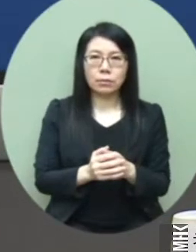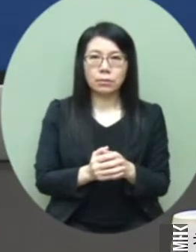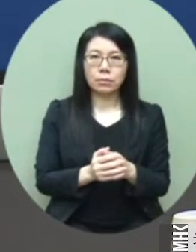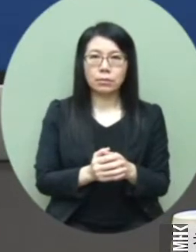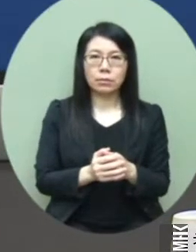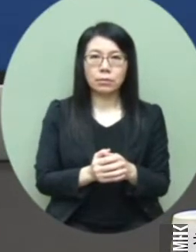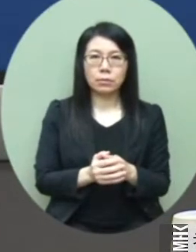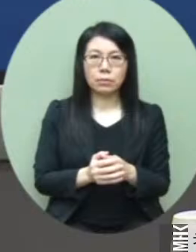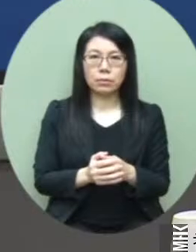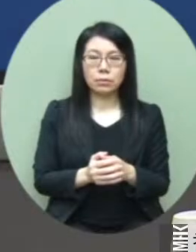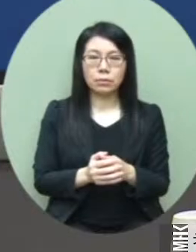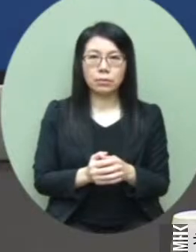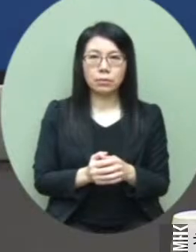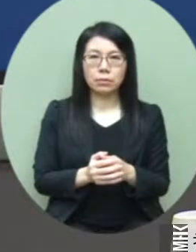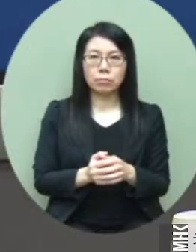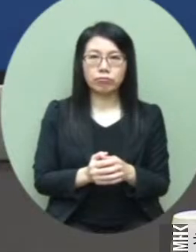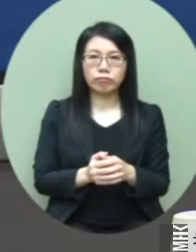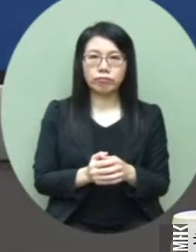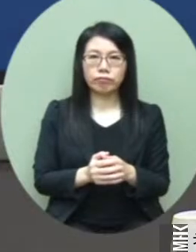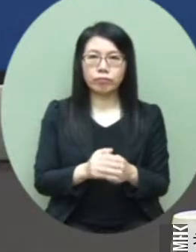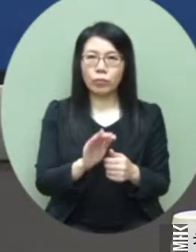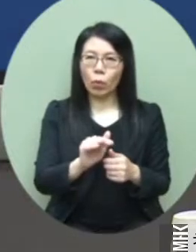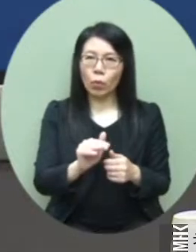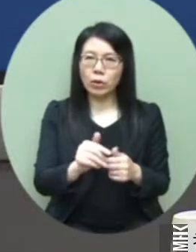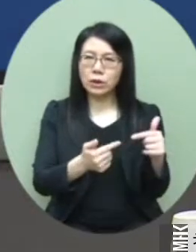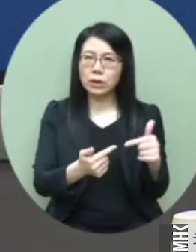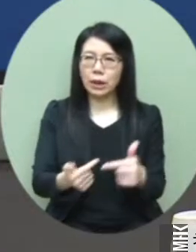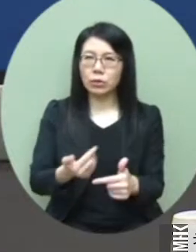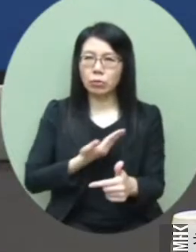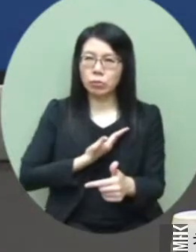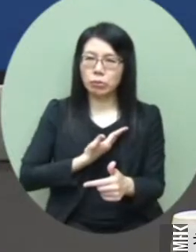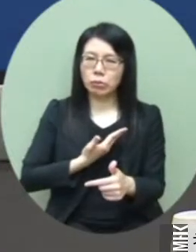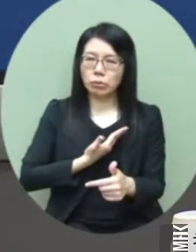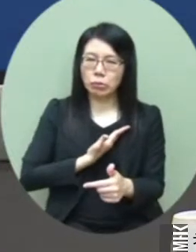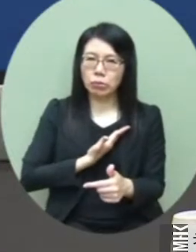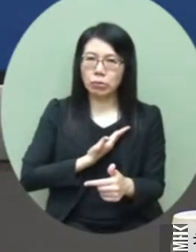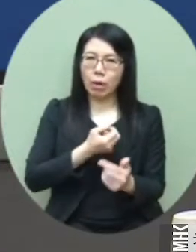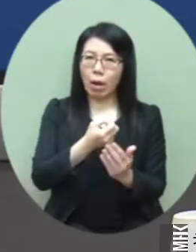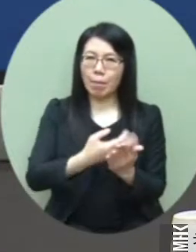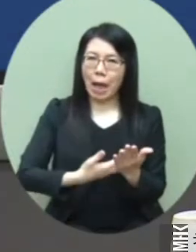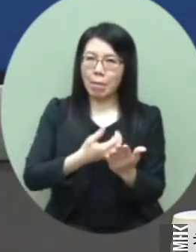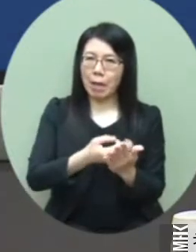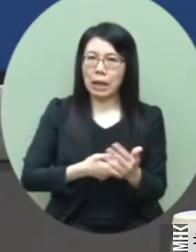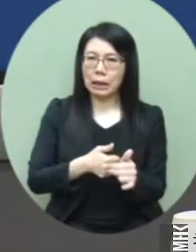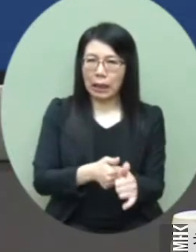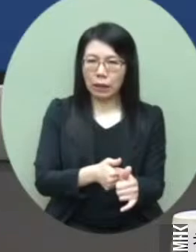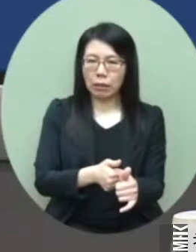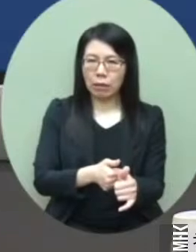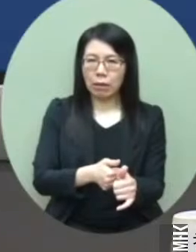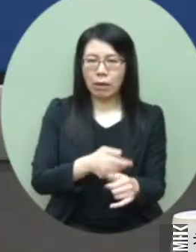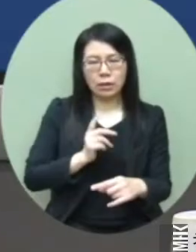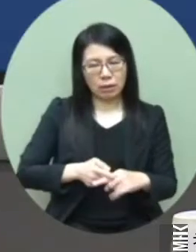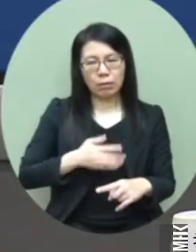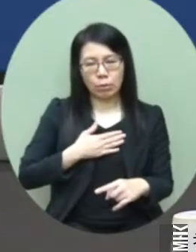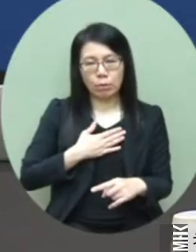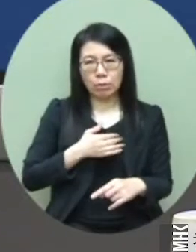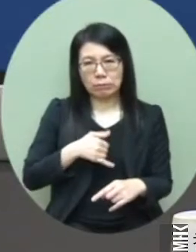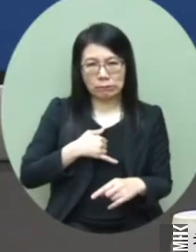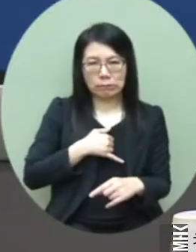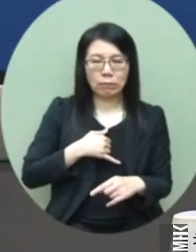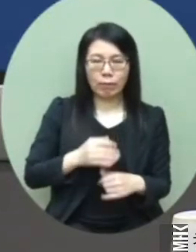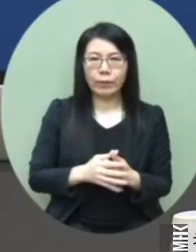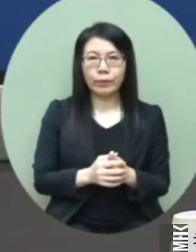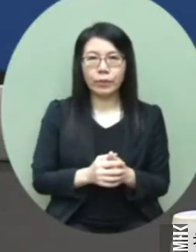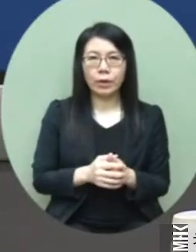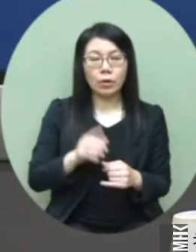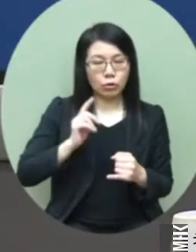守这些措施，都有一个很大的疑问。所以这个最终是一个平衡的决定，